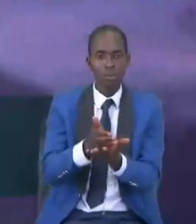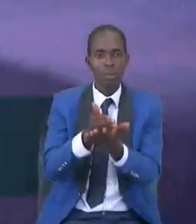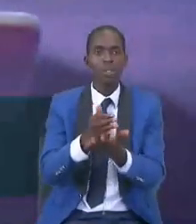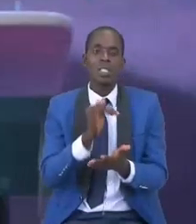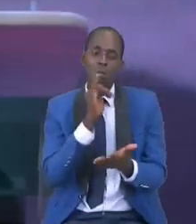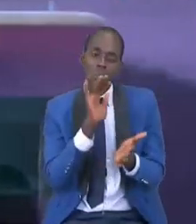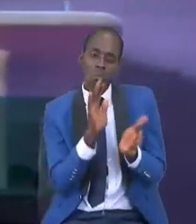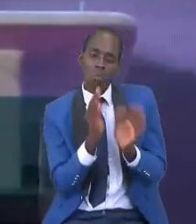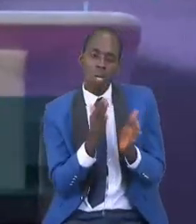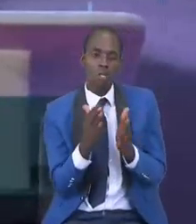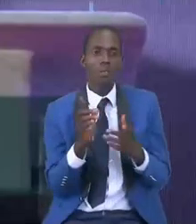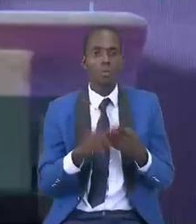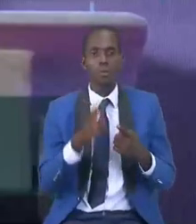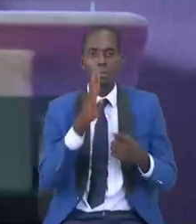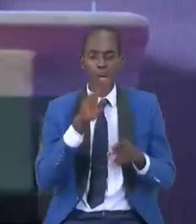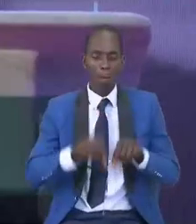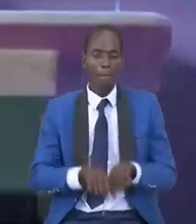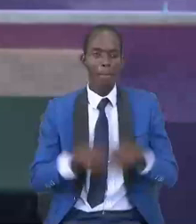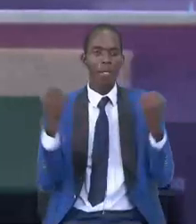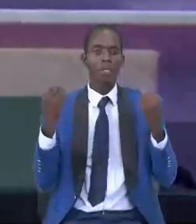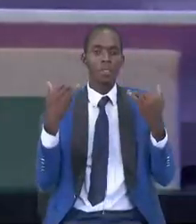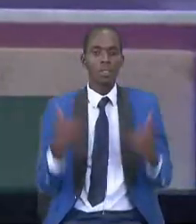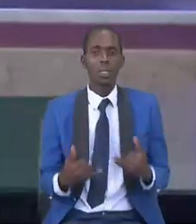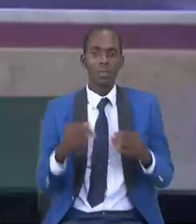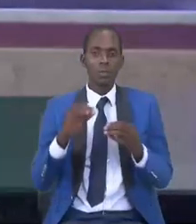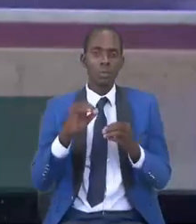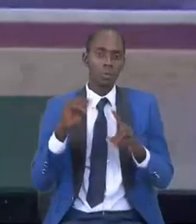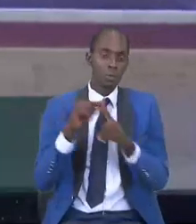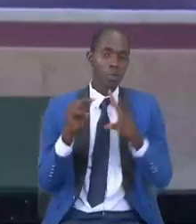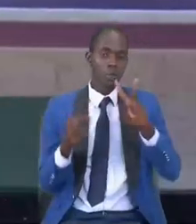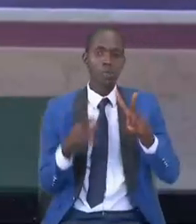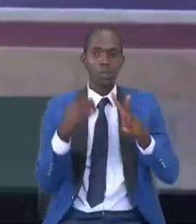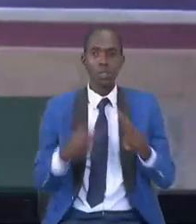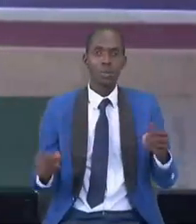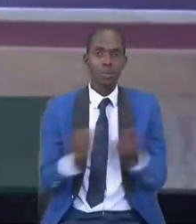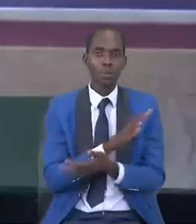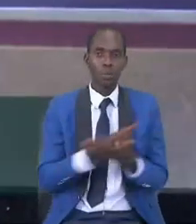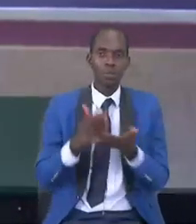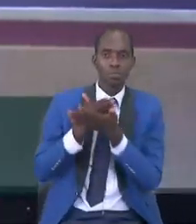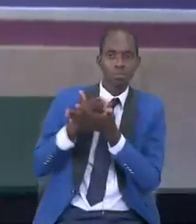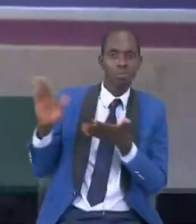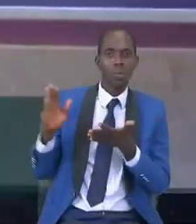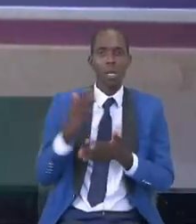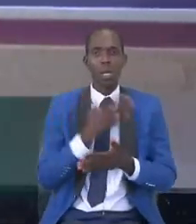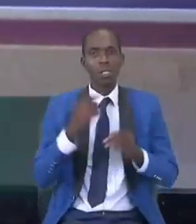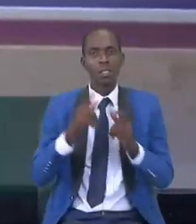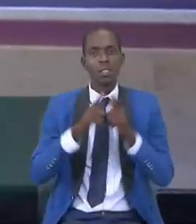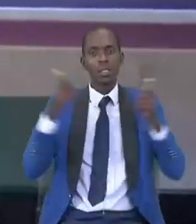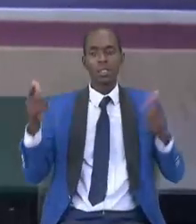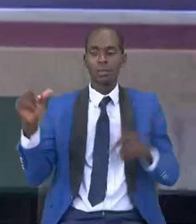faire naufrage. Voyons ce point. C'est le rejet périssable et la